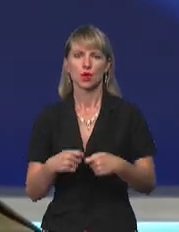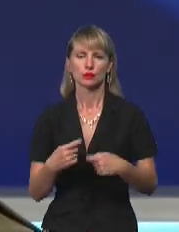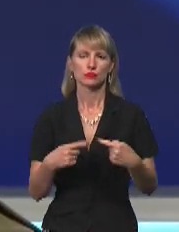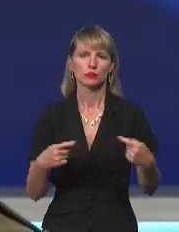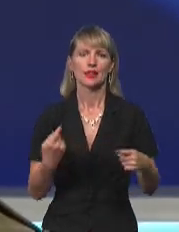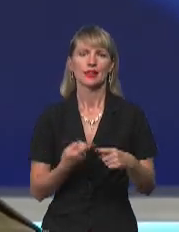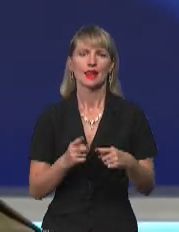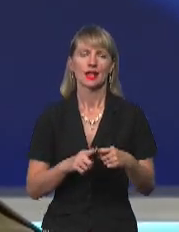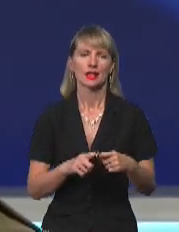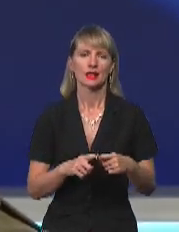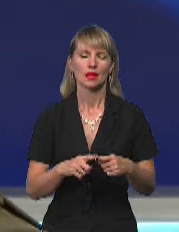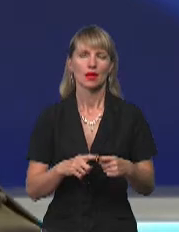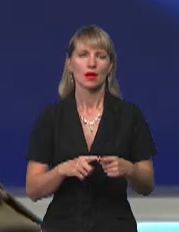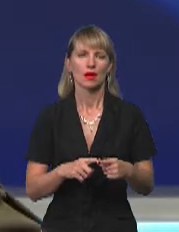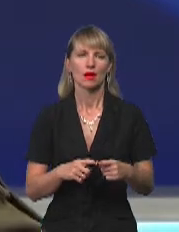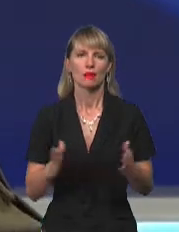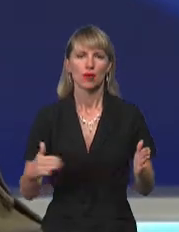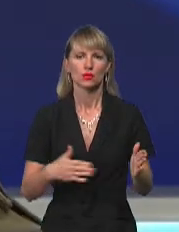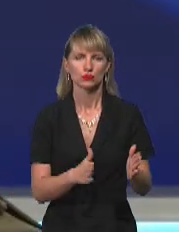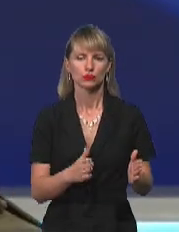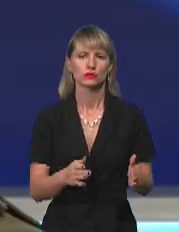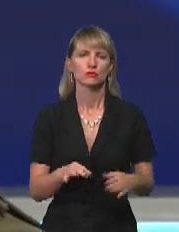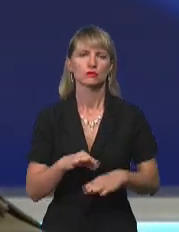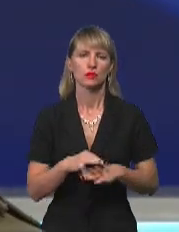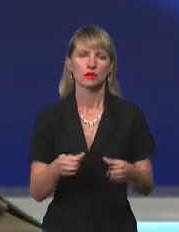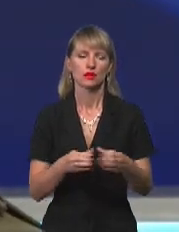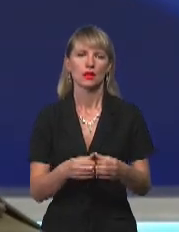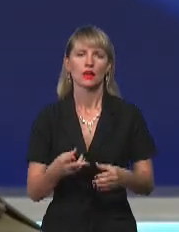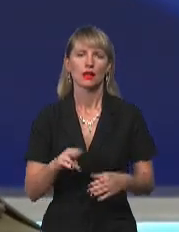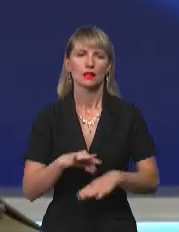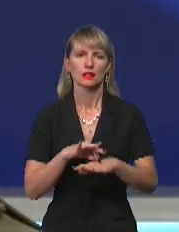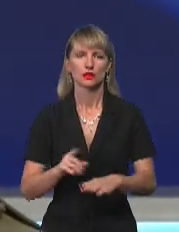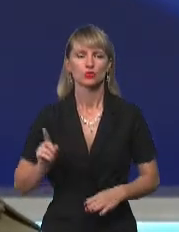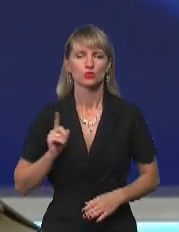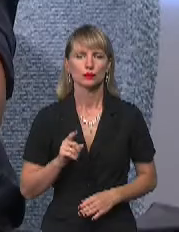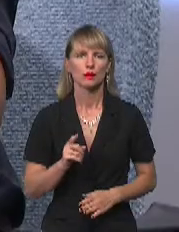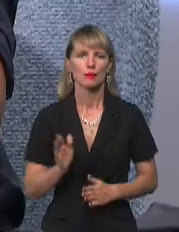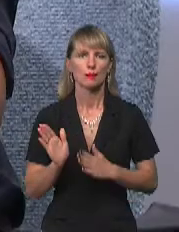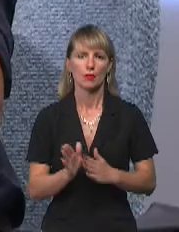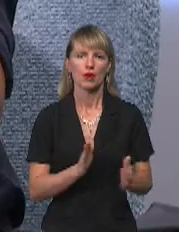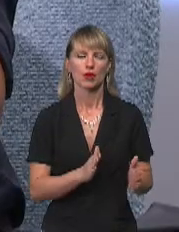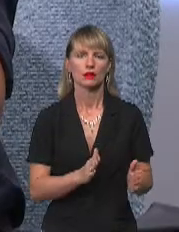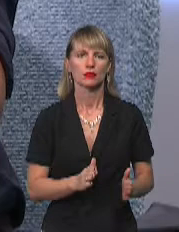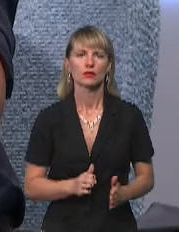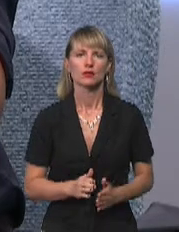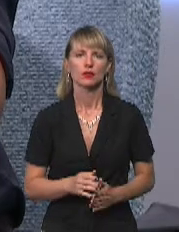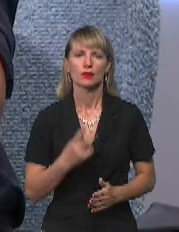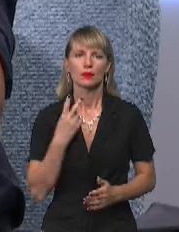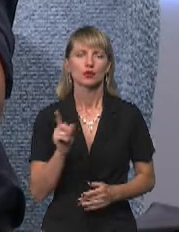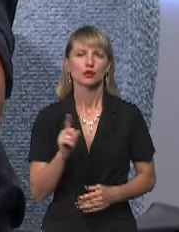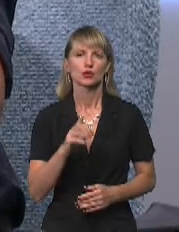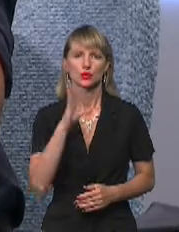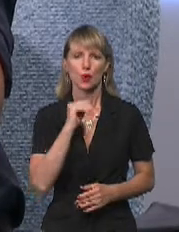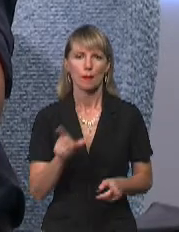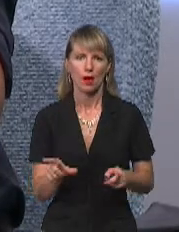І на ці маршрути призначаються наряди для несення служби з охорони громадського порядку. Ось ми бачили в сюжеті, що кінологічна служба